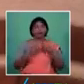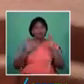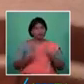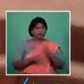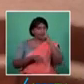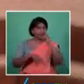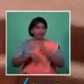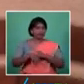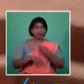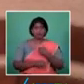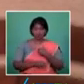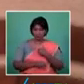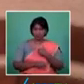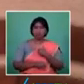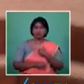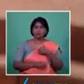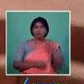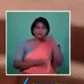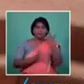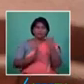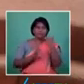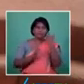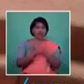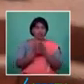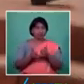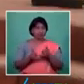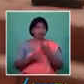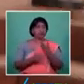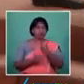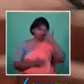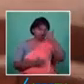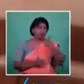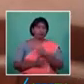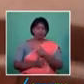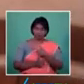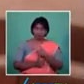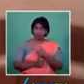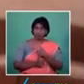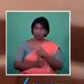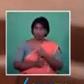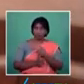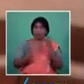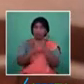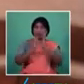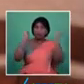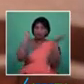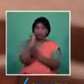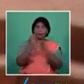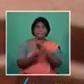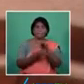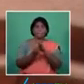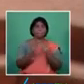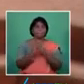ඒක අවස්ථාවකදී මම සමාජ මාධ්‍යයේ මට විරුද්ධව මම මොනවාද කැලෑ කපනවා පරිසරය